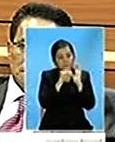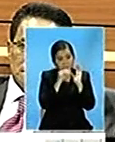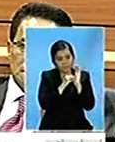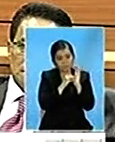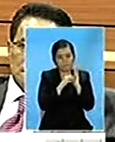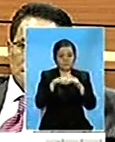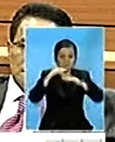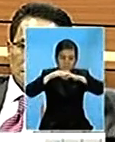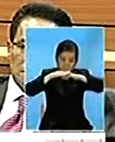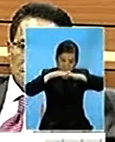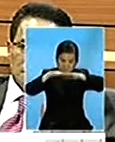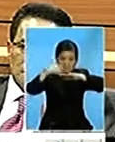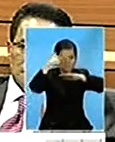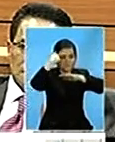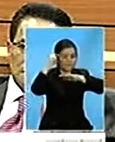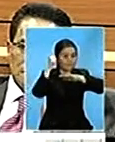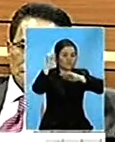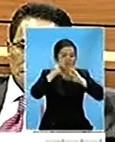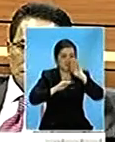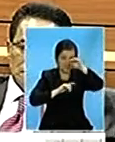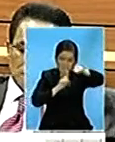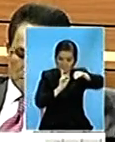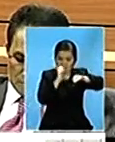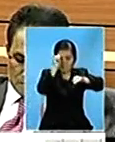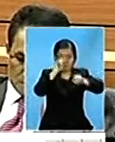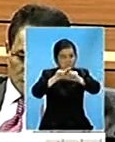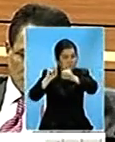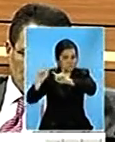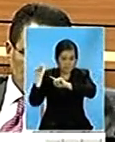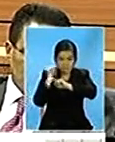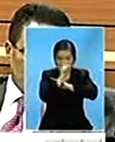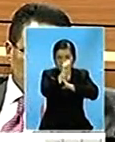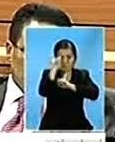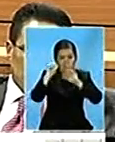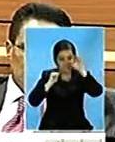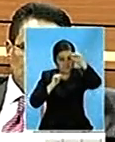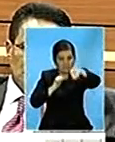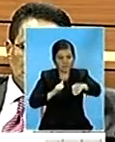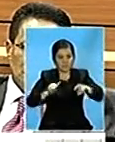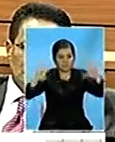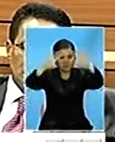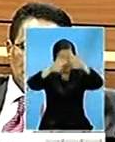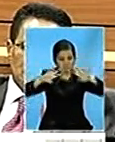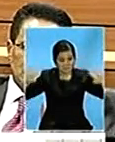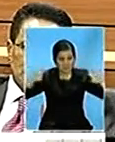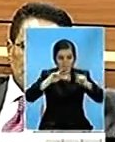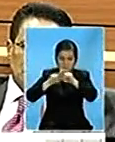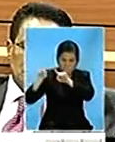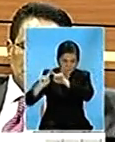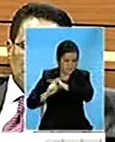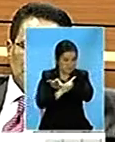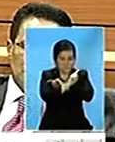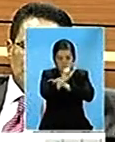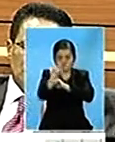ช้ถนนที่ดีสะพานที่ดีทันสมัยมีทั้งสะพานแขวนมีทั้งถนนบนอากา